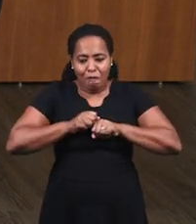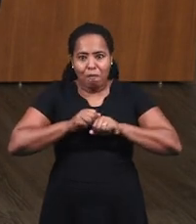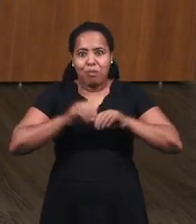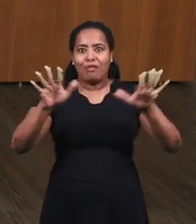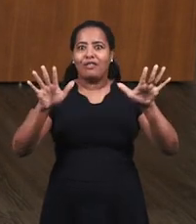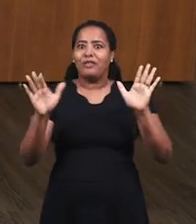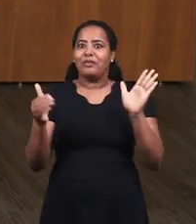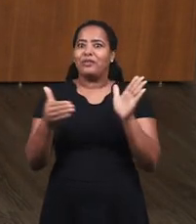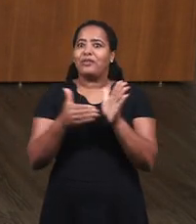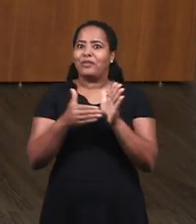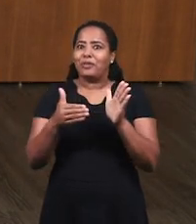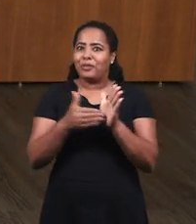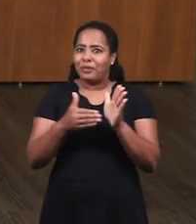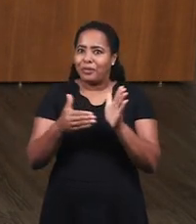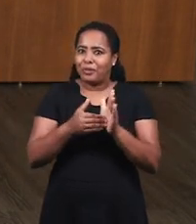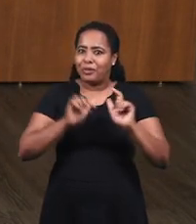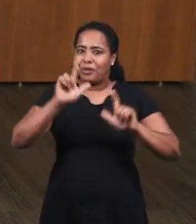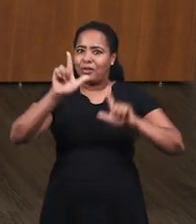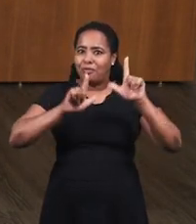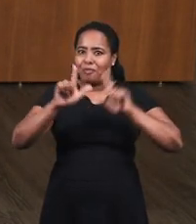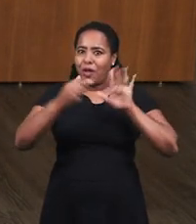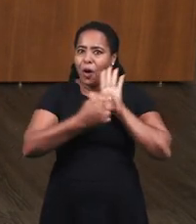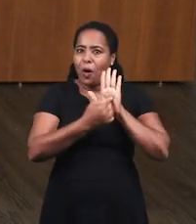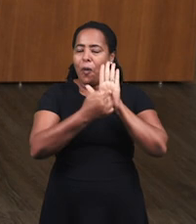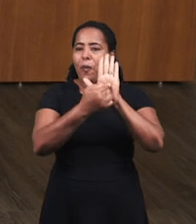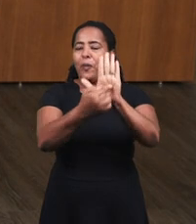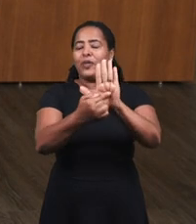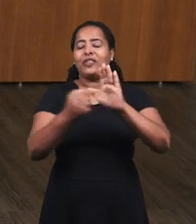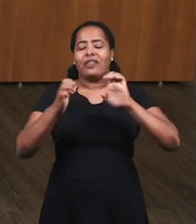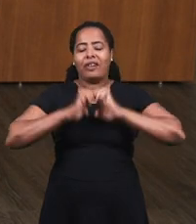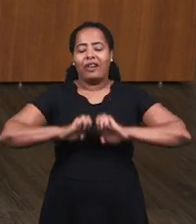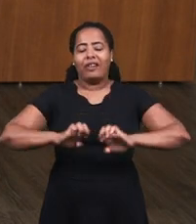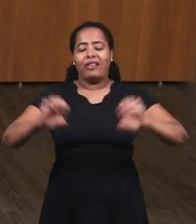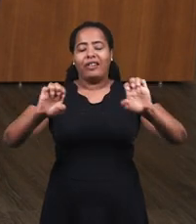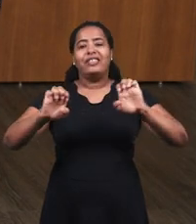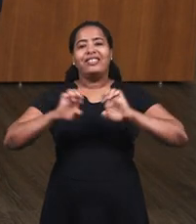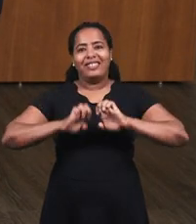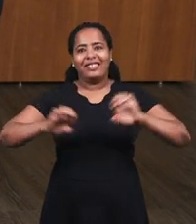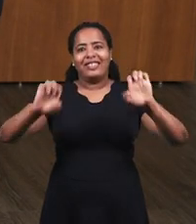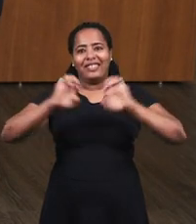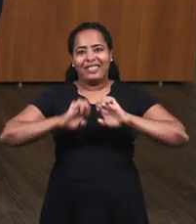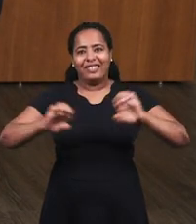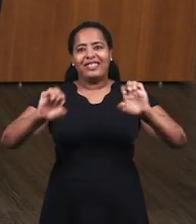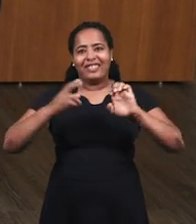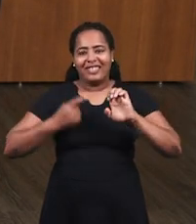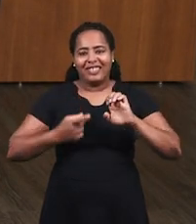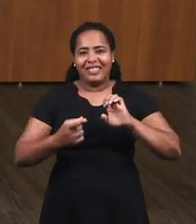радости, о том, какие ответы мы получили на...